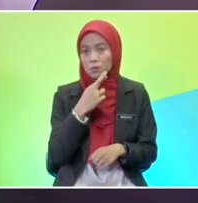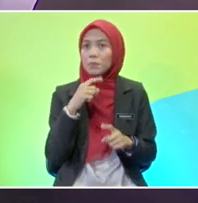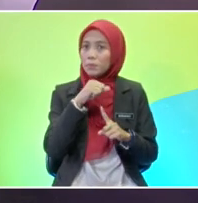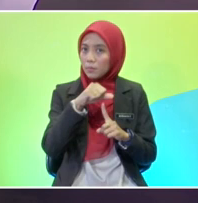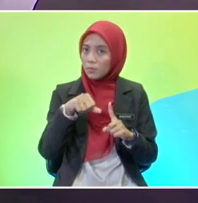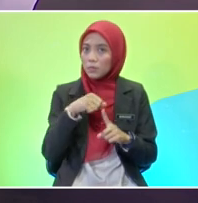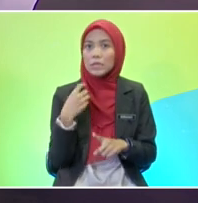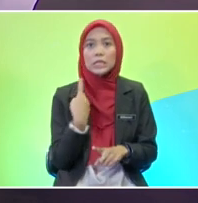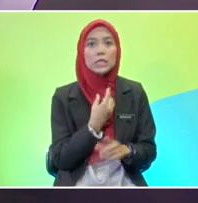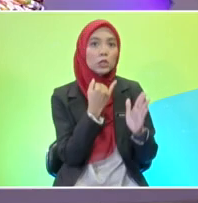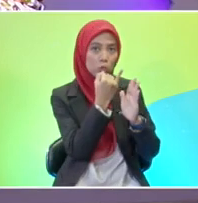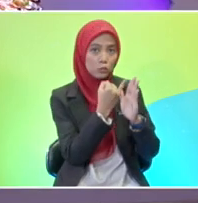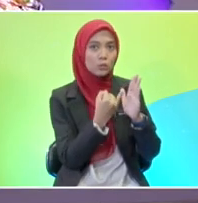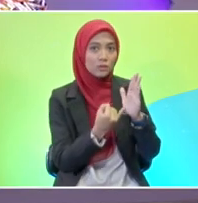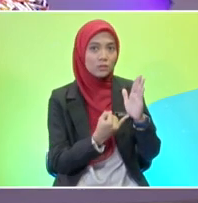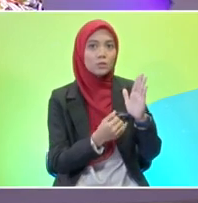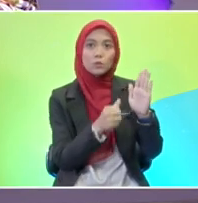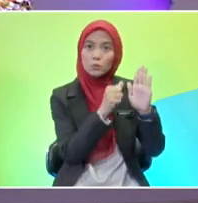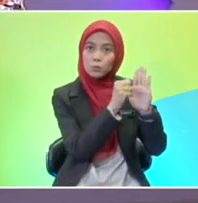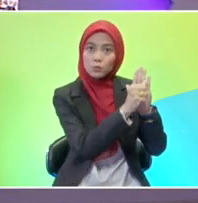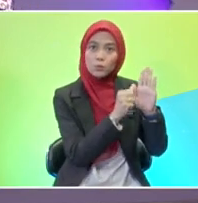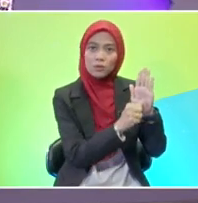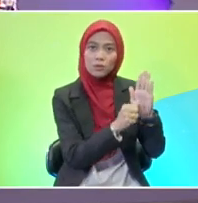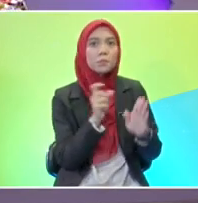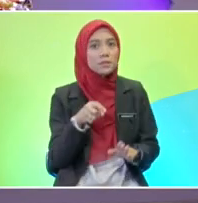motif untuk menghasilkan seni ukiran